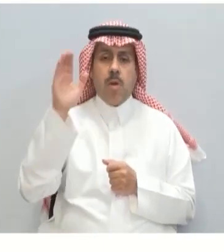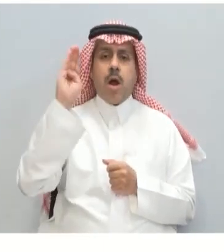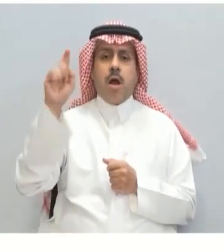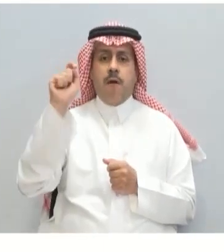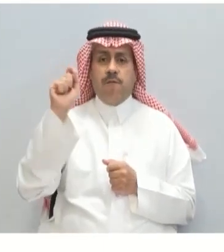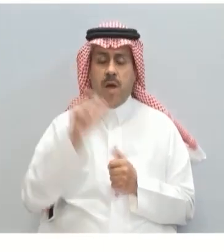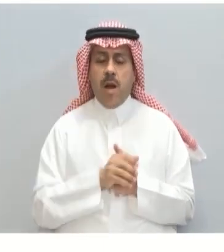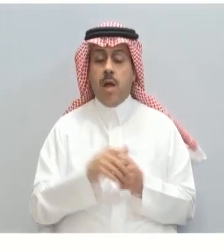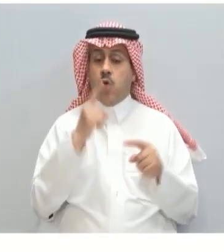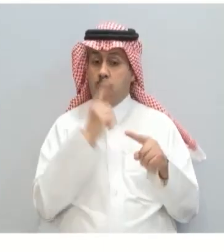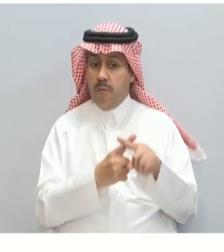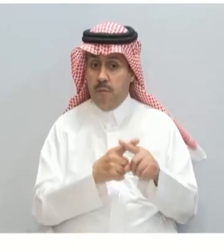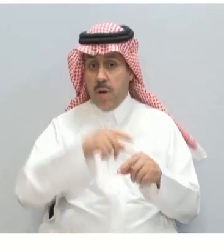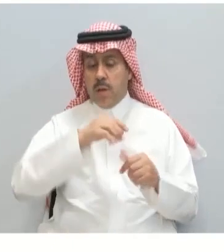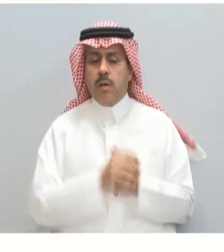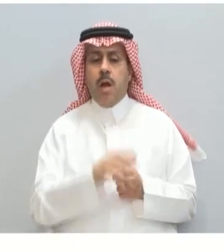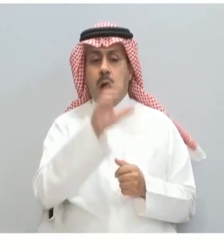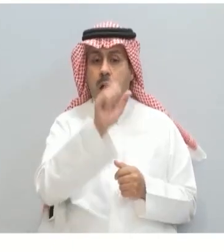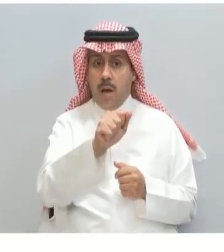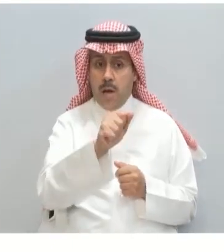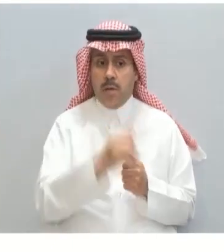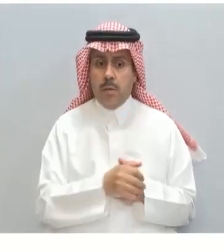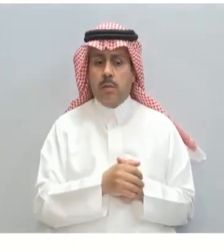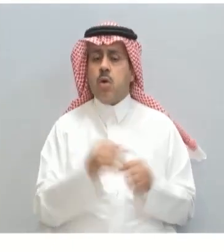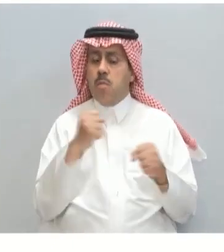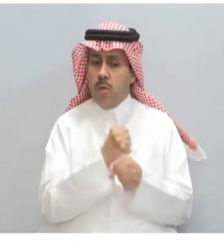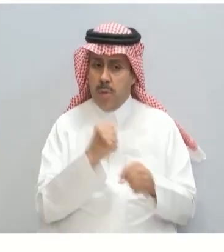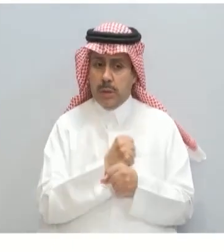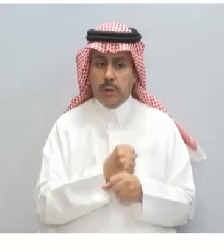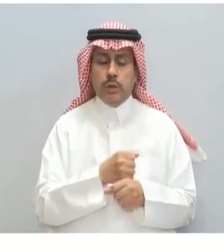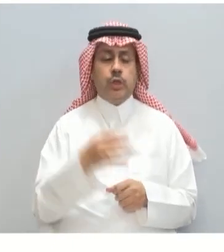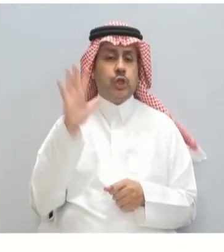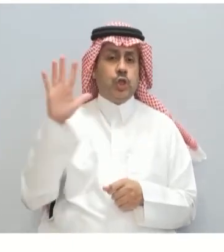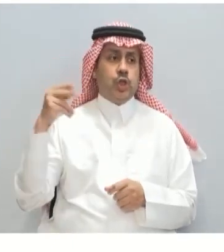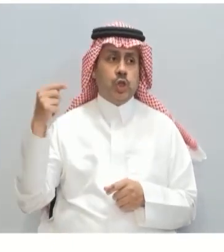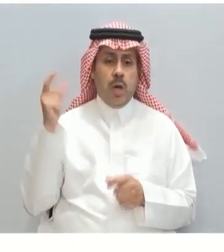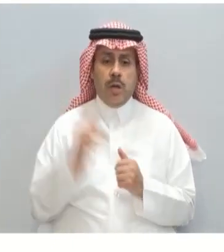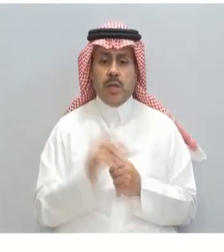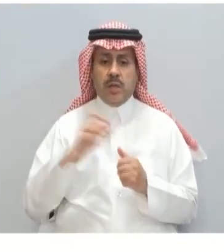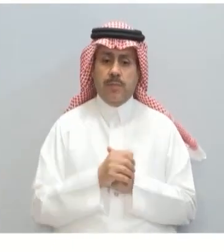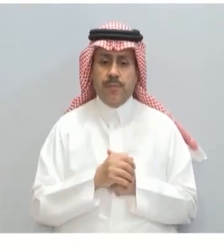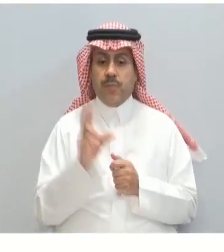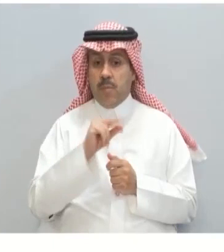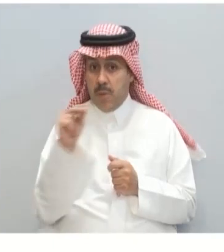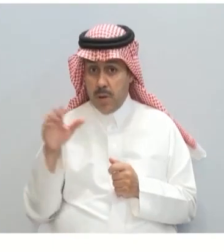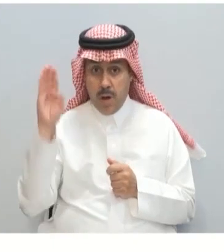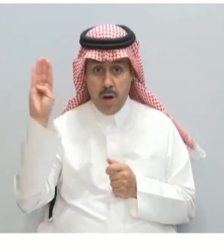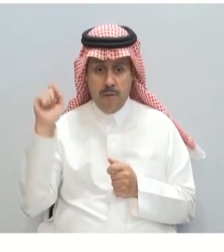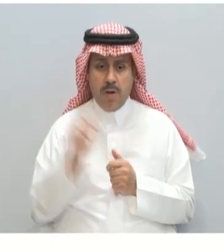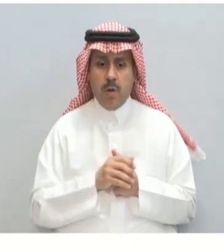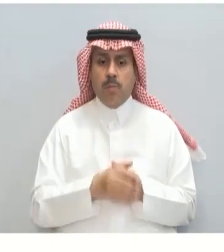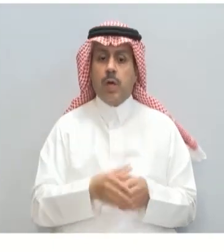لمخالفيه في العقيده حقهم في ممارسه شعائرهم الدينيه كما كفله